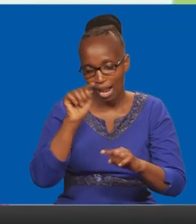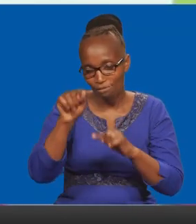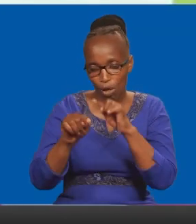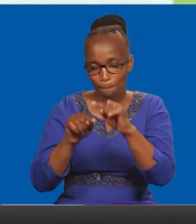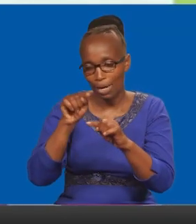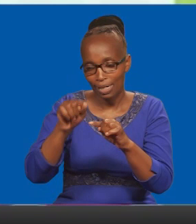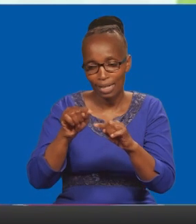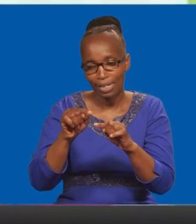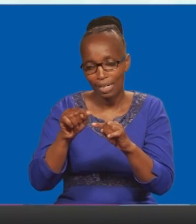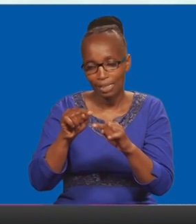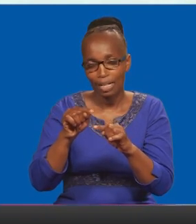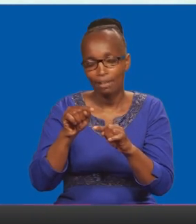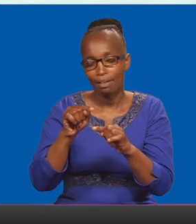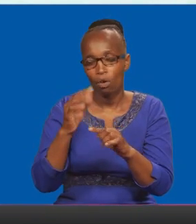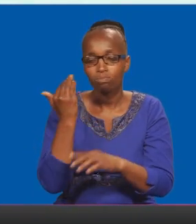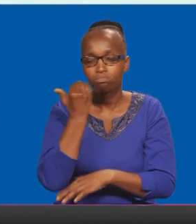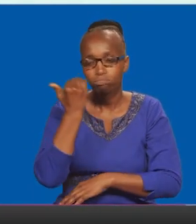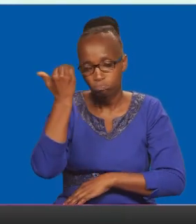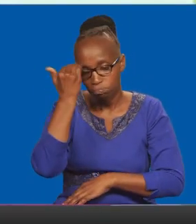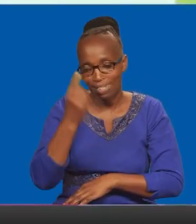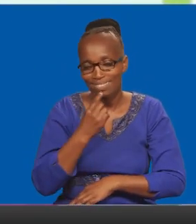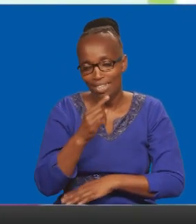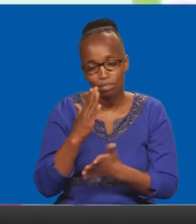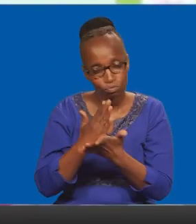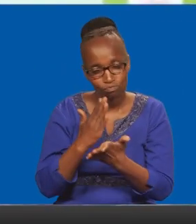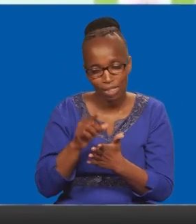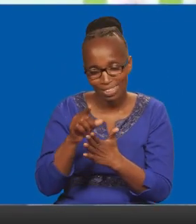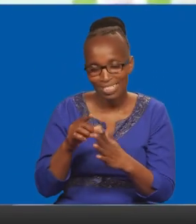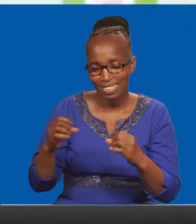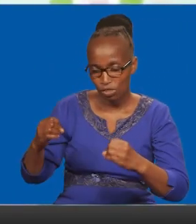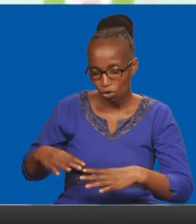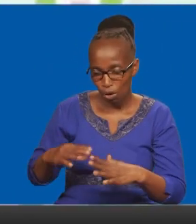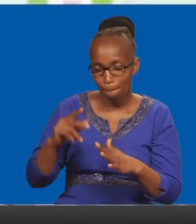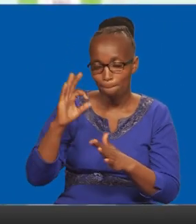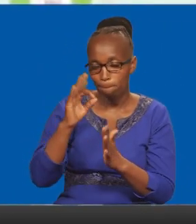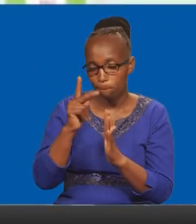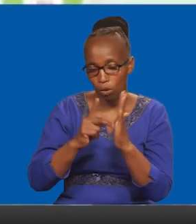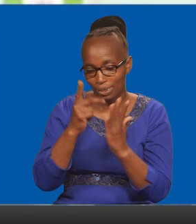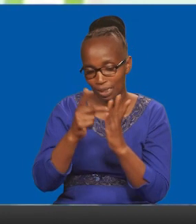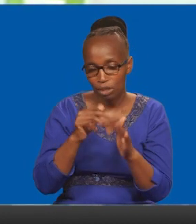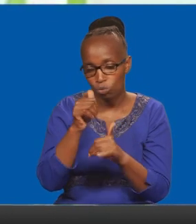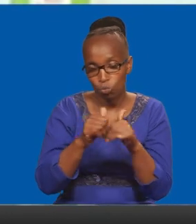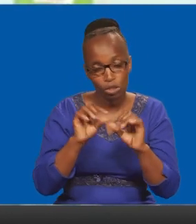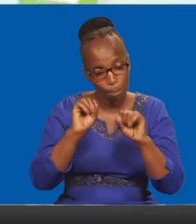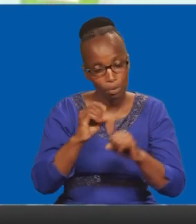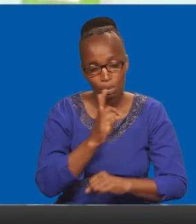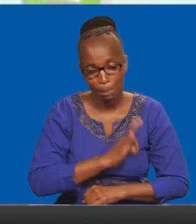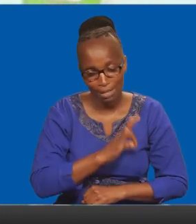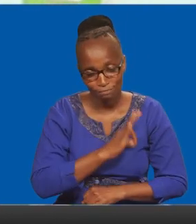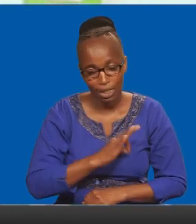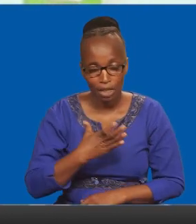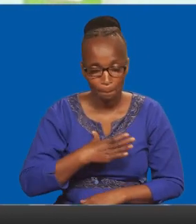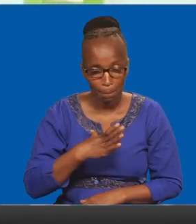Naibu wa Rais Rigathi Gachagua amesuta idara ya mahakama akisema ni jambo la kuhuzunisha kuwa miradi